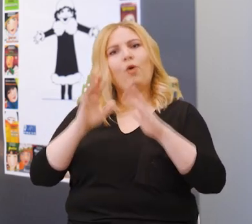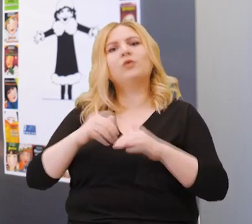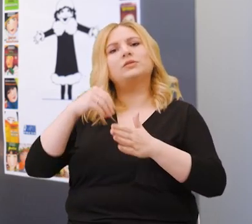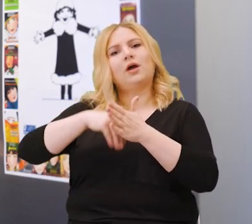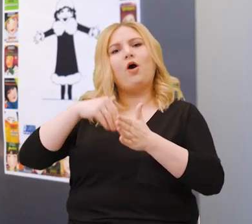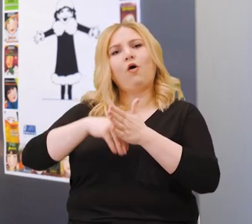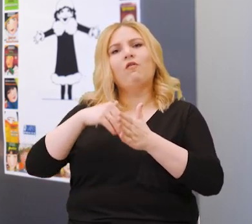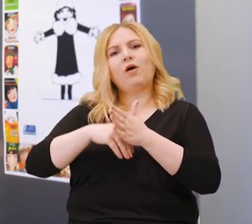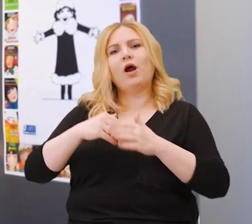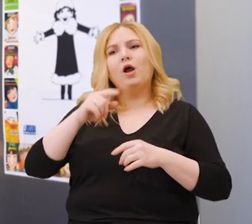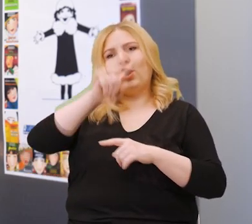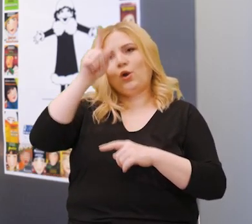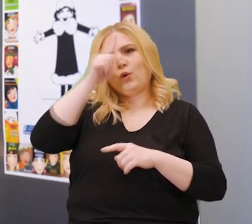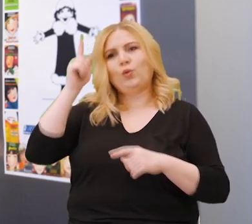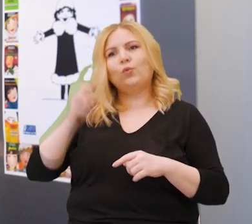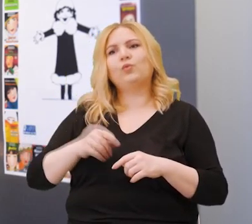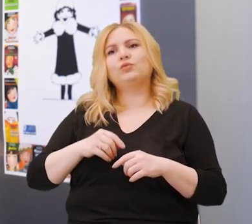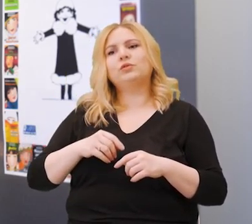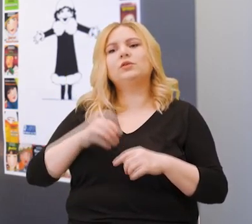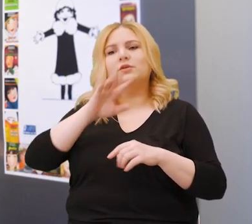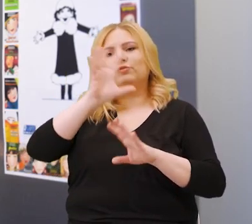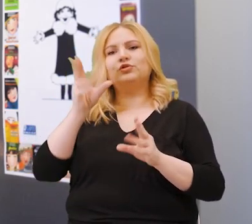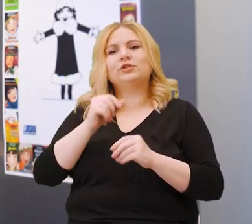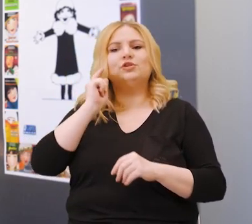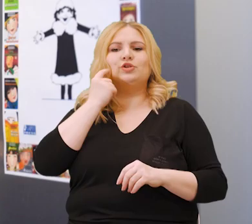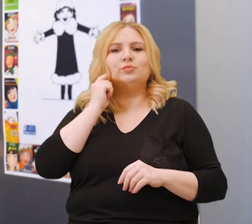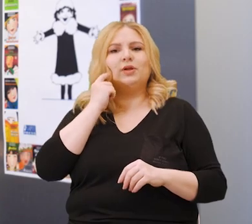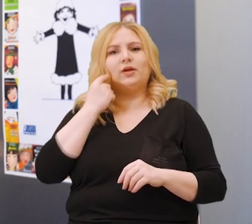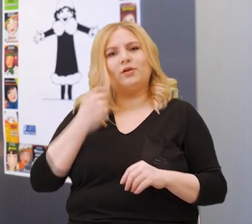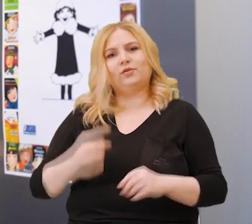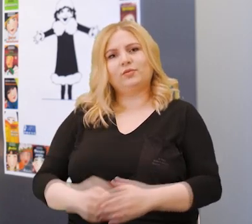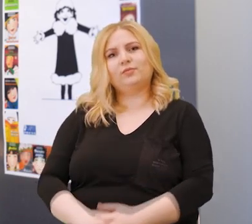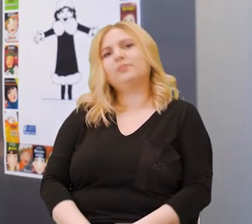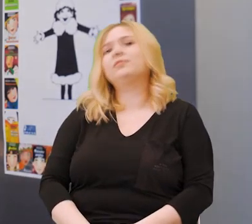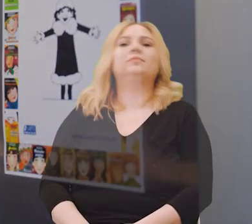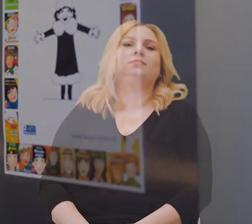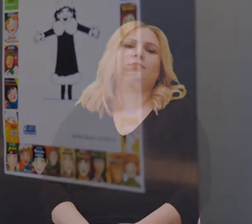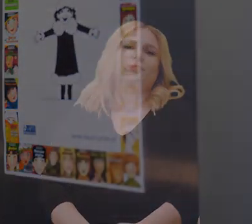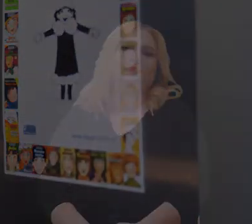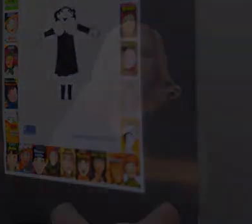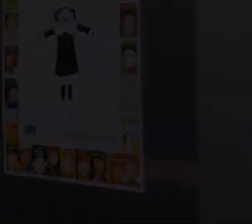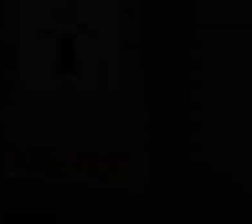tym on ewokuje pozytywne zachowanie ludności. Wszyscy się śmieją. Do niego zapewne.